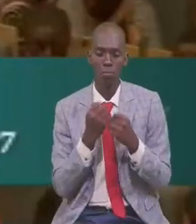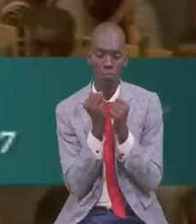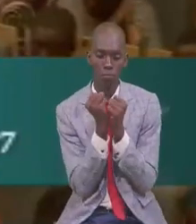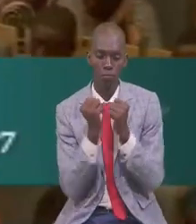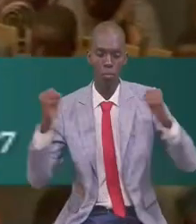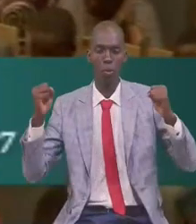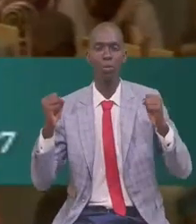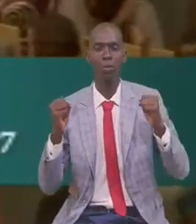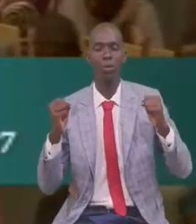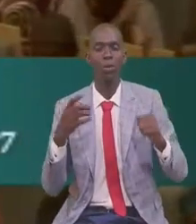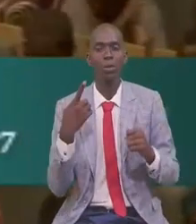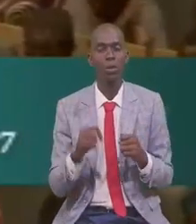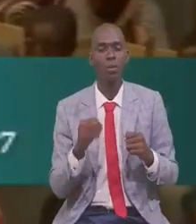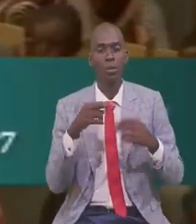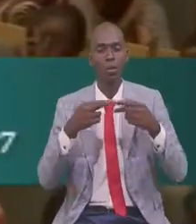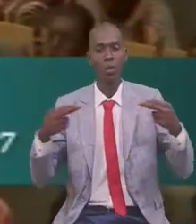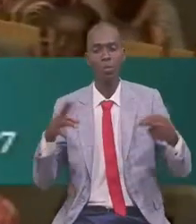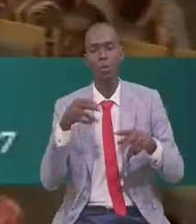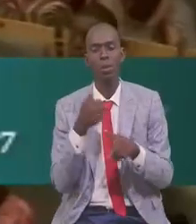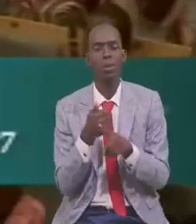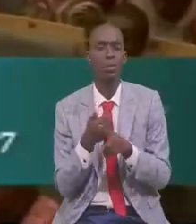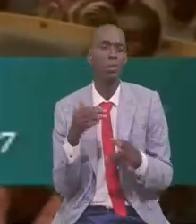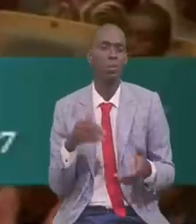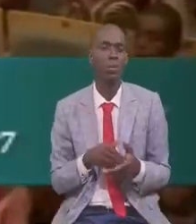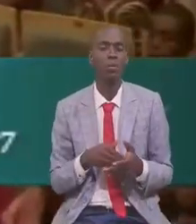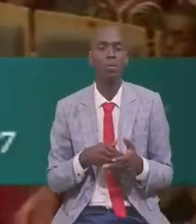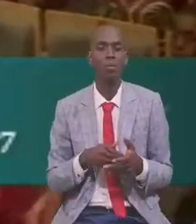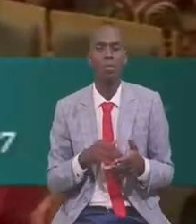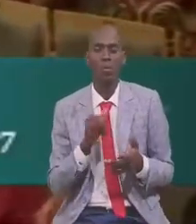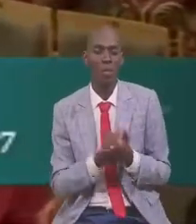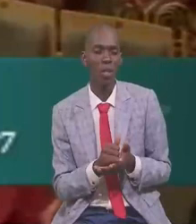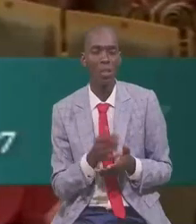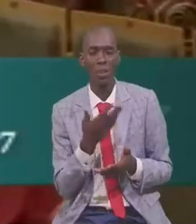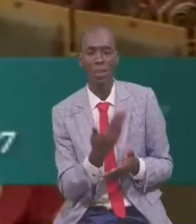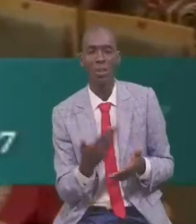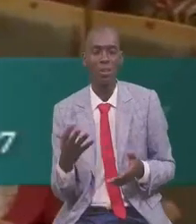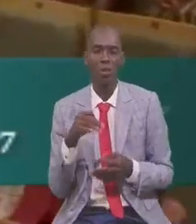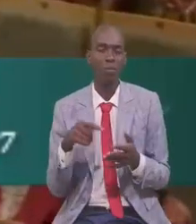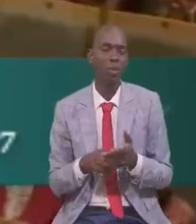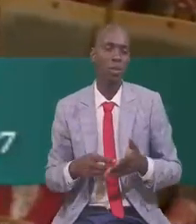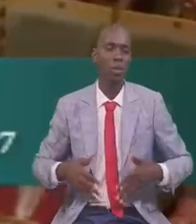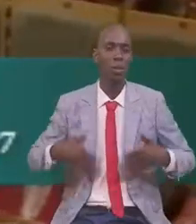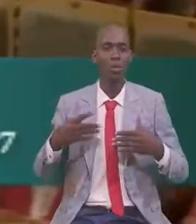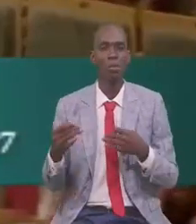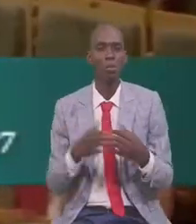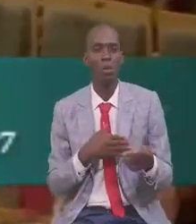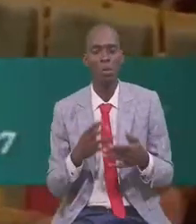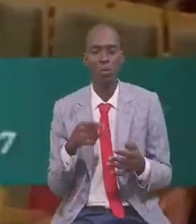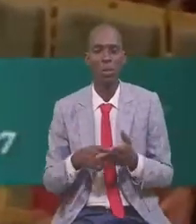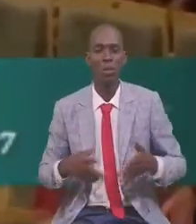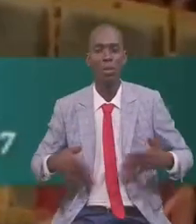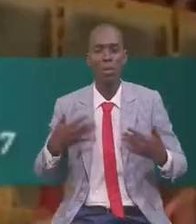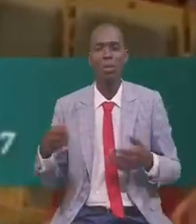de toi-même. Les affaires du monde, les engagements de cette vie, qui ne sont même